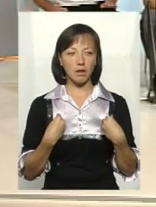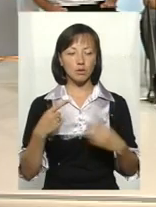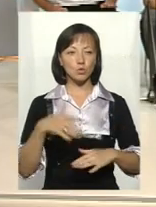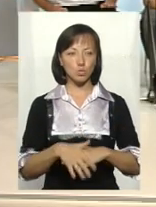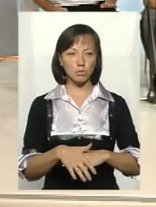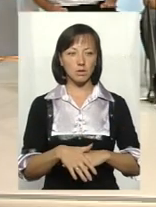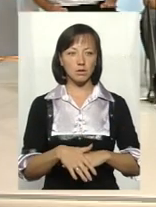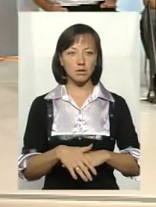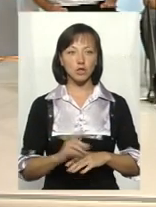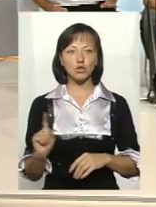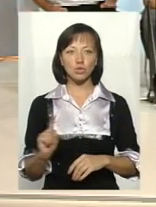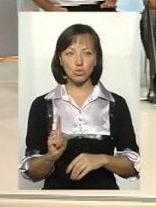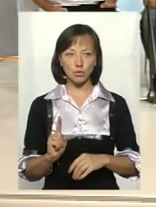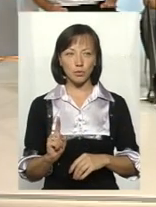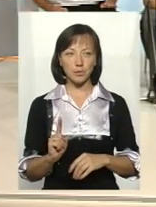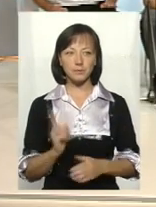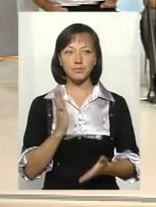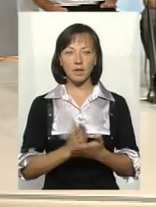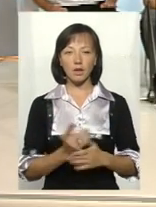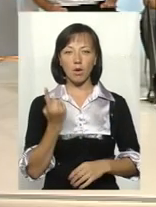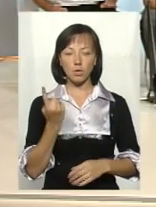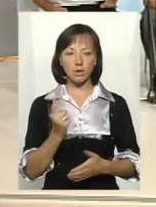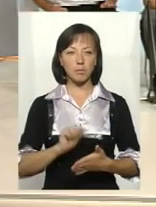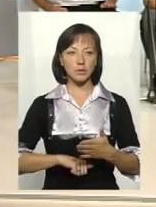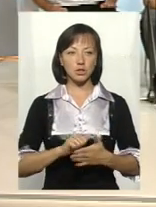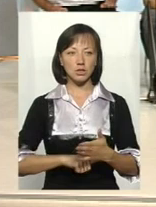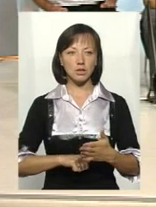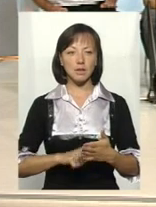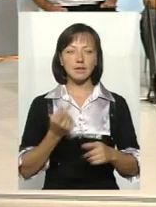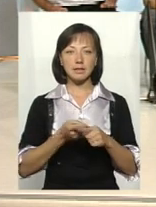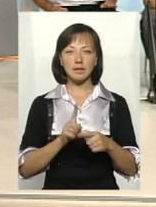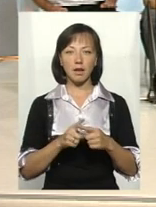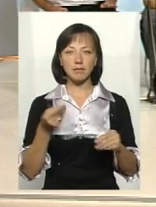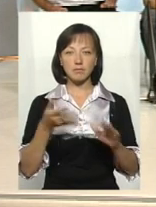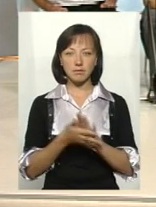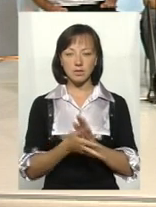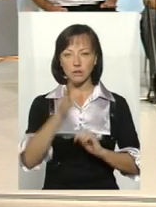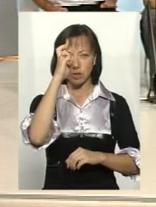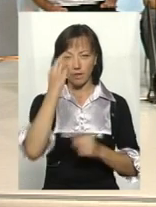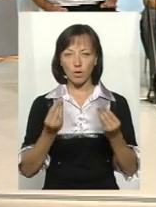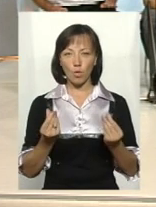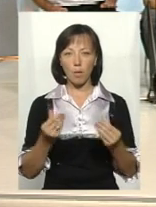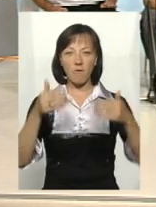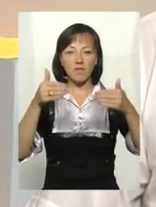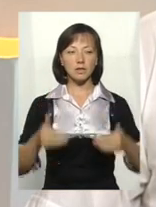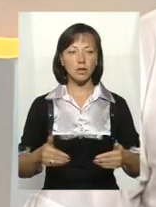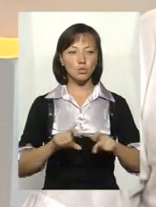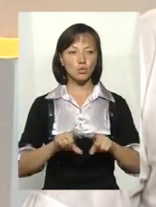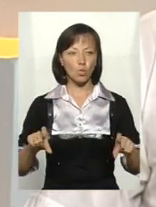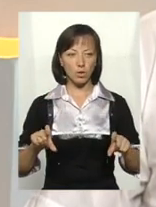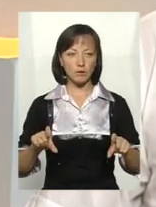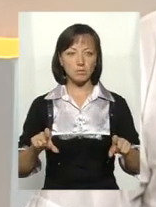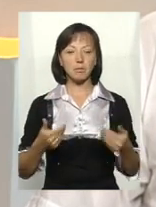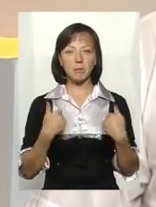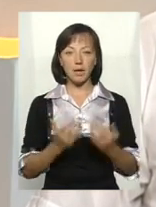зрозуміти, що є одна причина – неосвоєння державних коштів по фасаду школи.